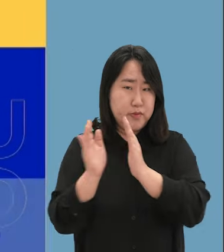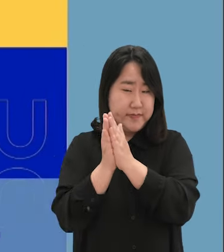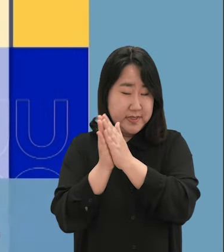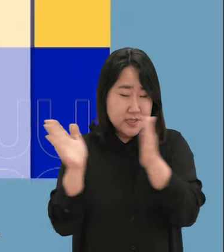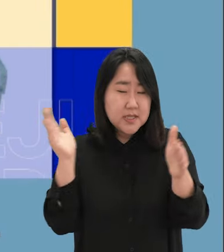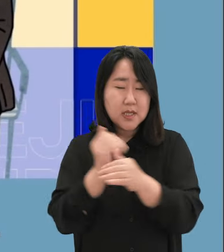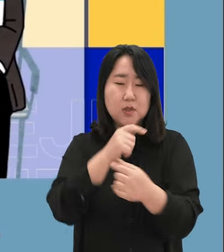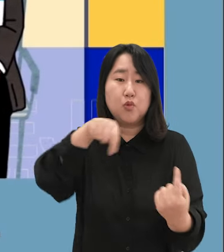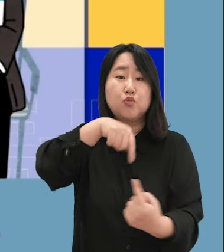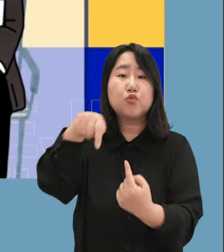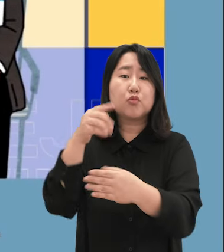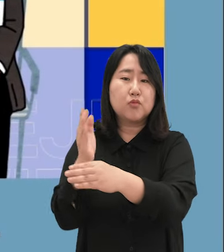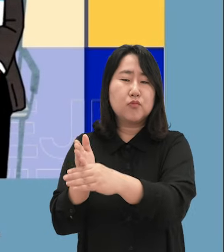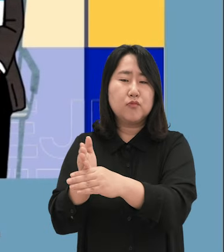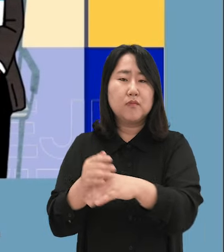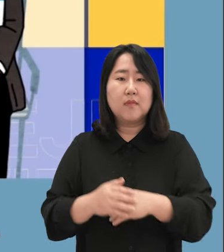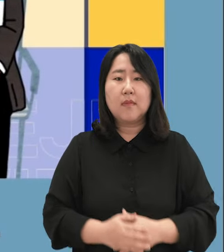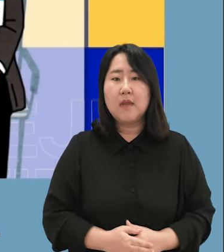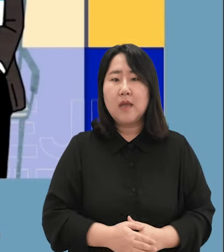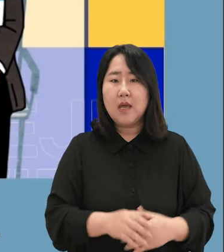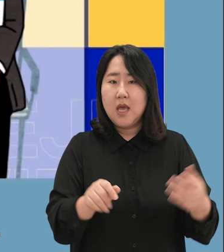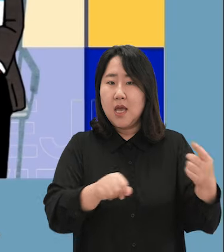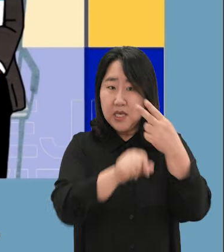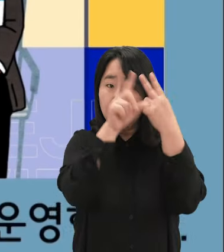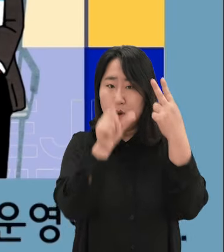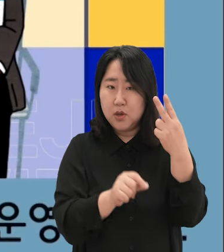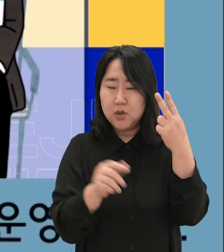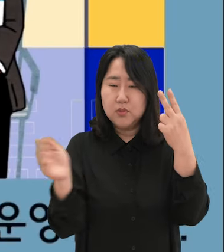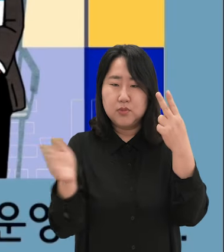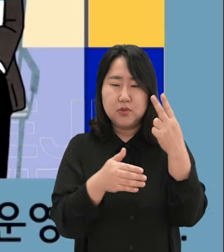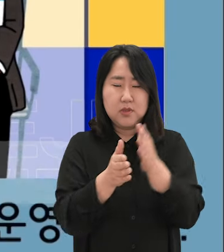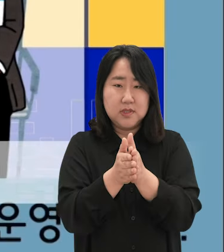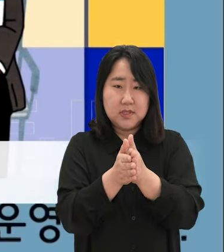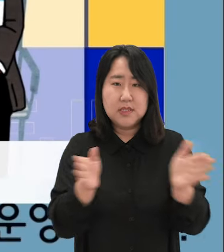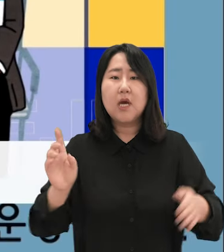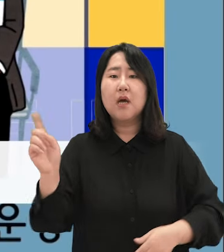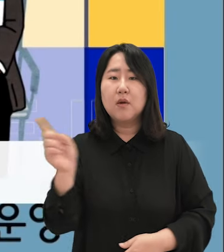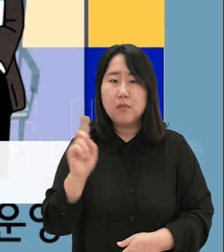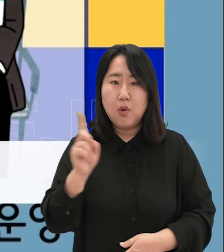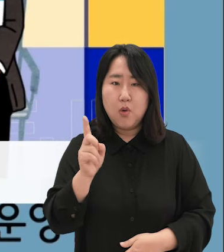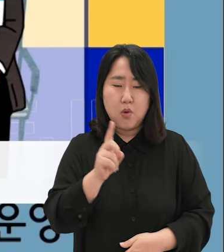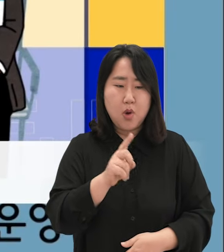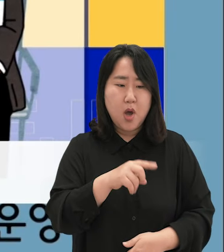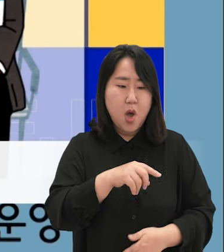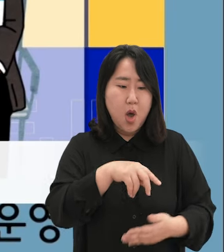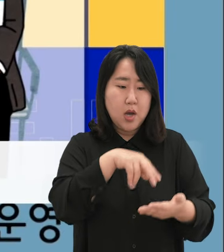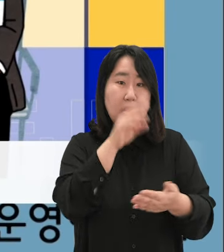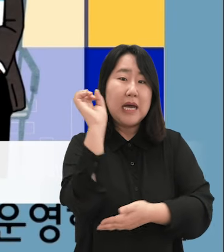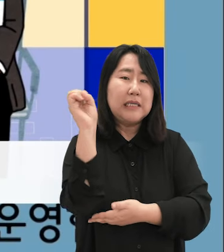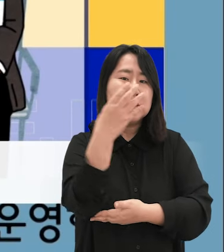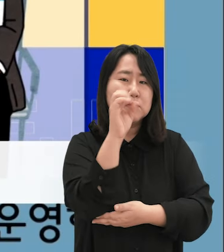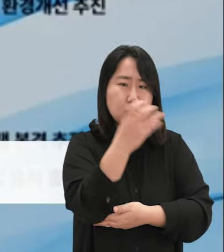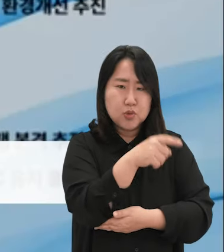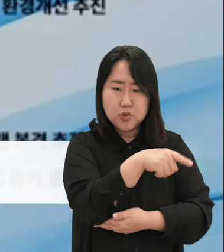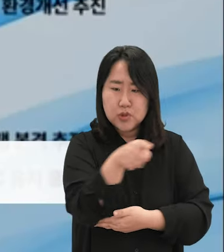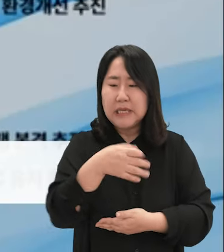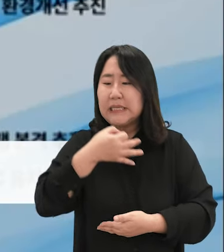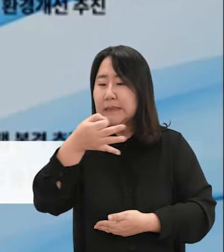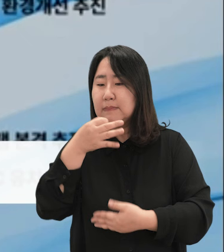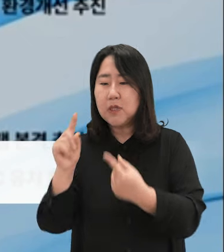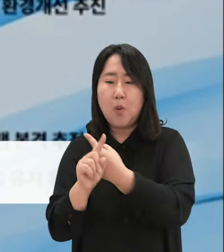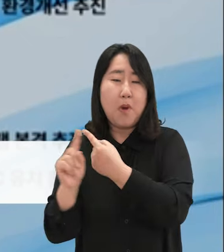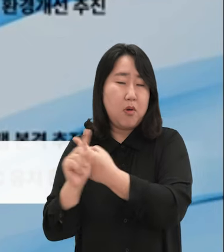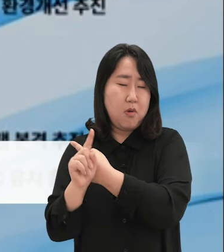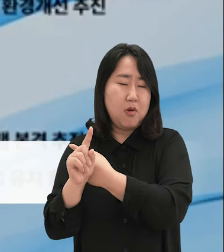서귀포를 개설해 운영 중인데요 이달부터 새롭게 서귀포 시의 시정 소식을 음성으로 접할 수 있는 보도 자료를